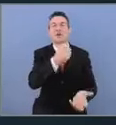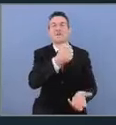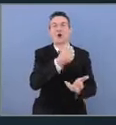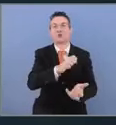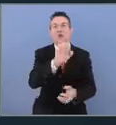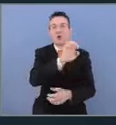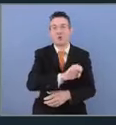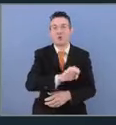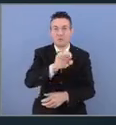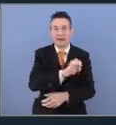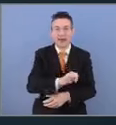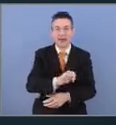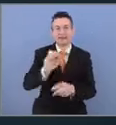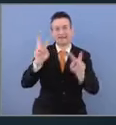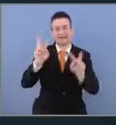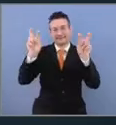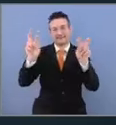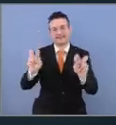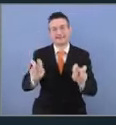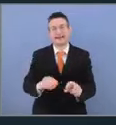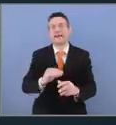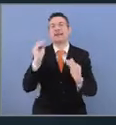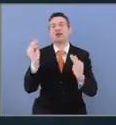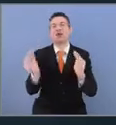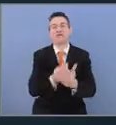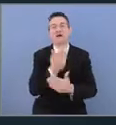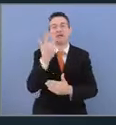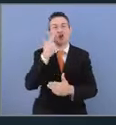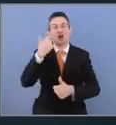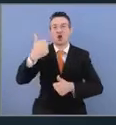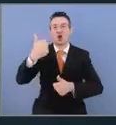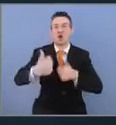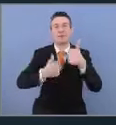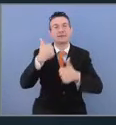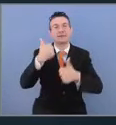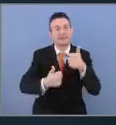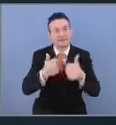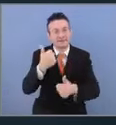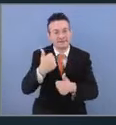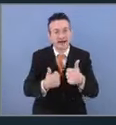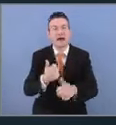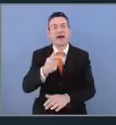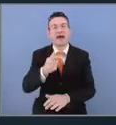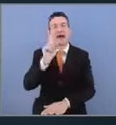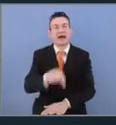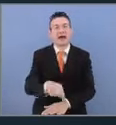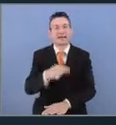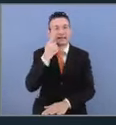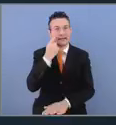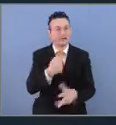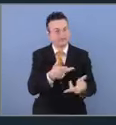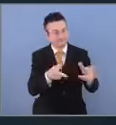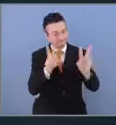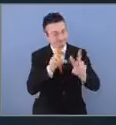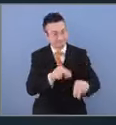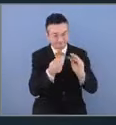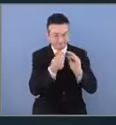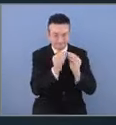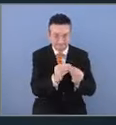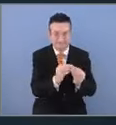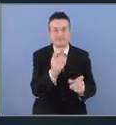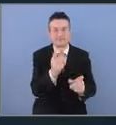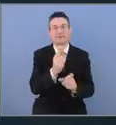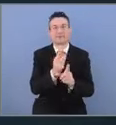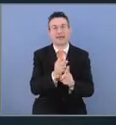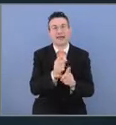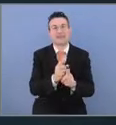riguardano i temi dell'innovazione, della competitività e del ricambio che dobbiamo assolutamente assolutamente attuare anche grazie a momenti